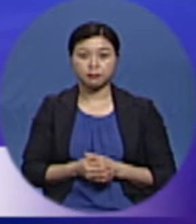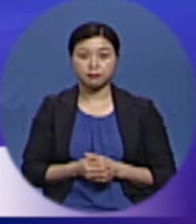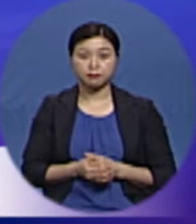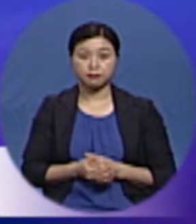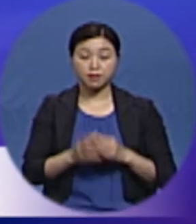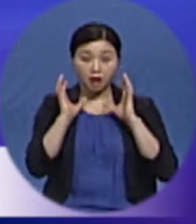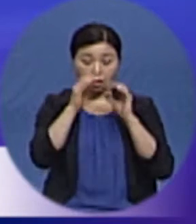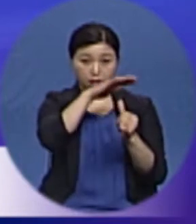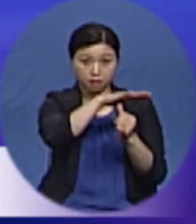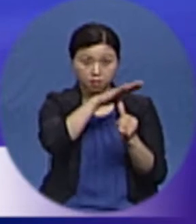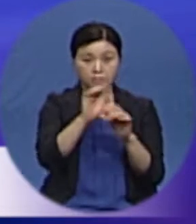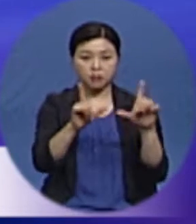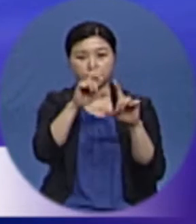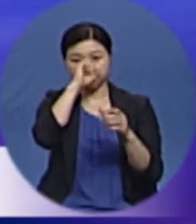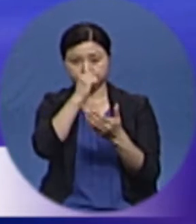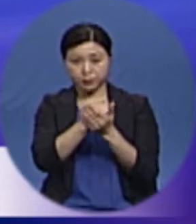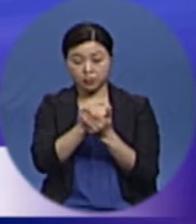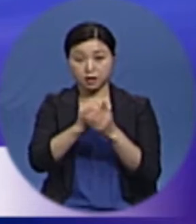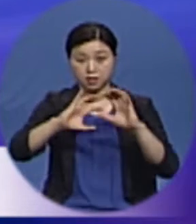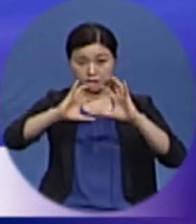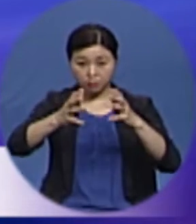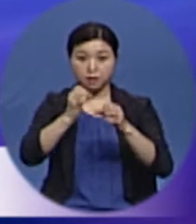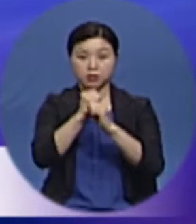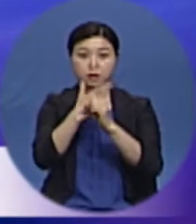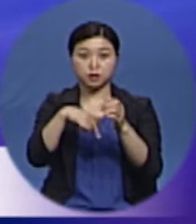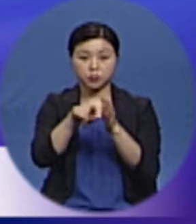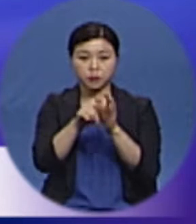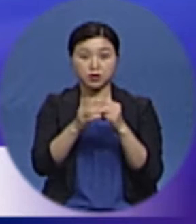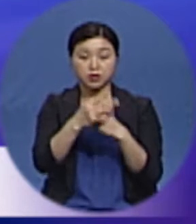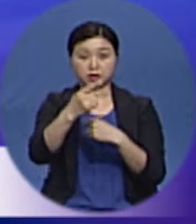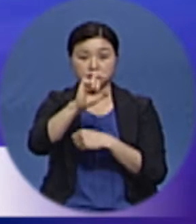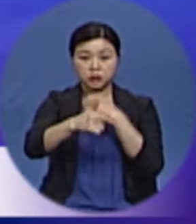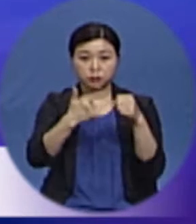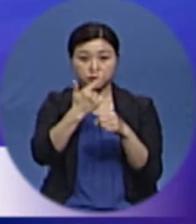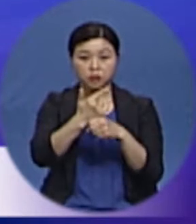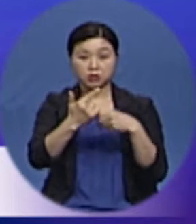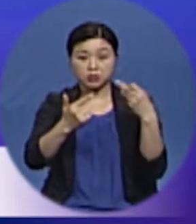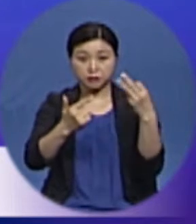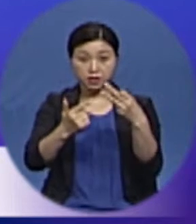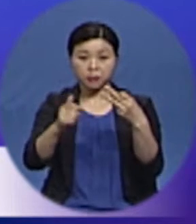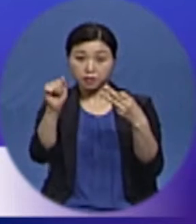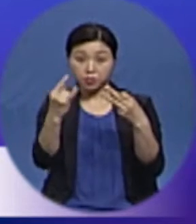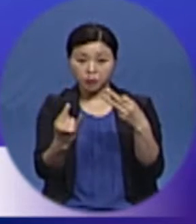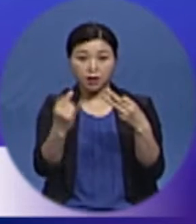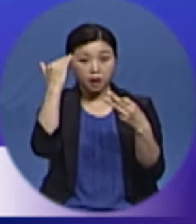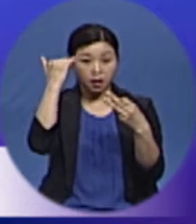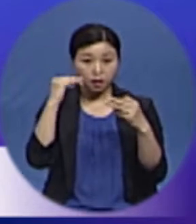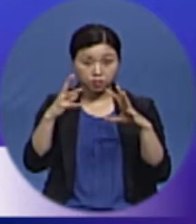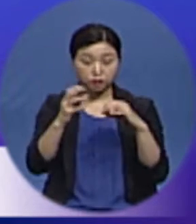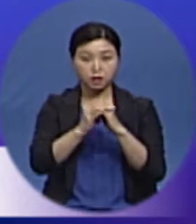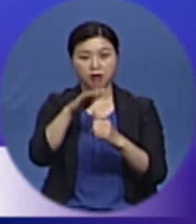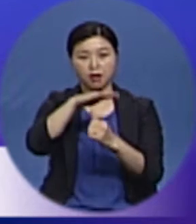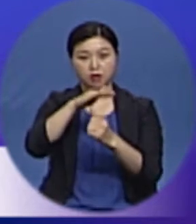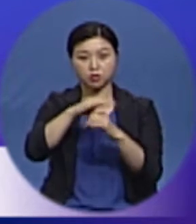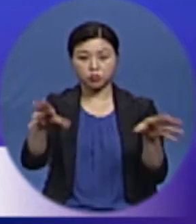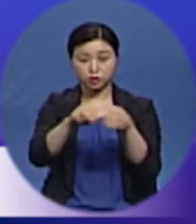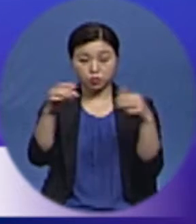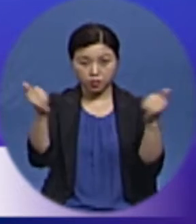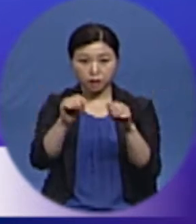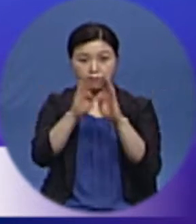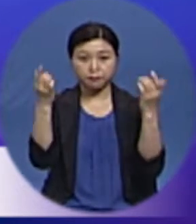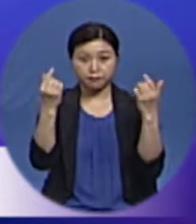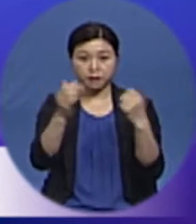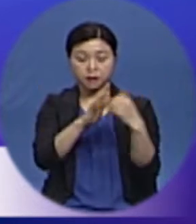아동이 살기 좋은 세상을 만들기 위한 2016년 제13회 대한민국 아동총회가 열렸습니다.